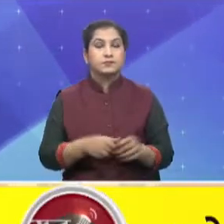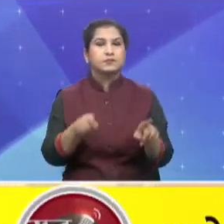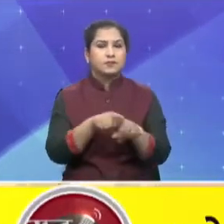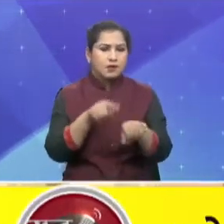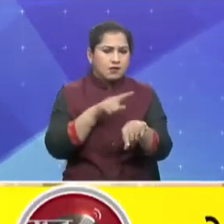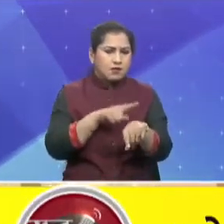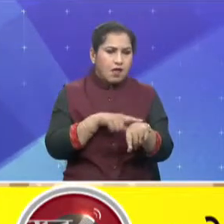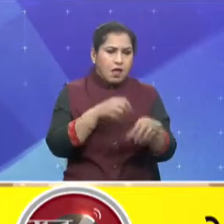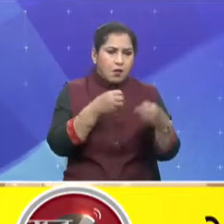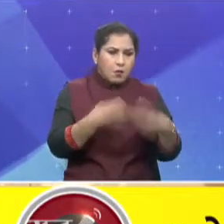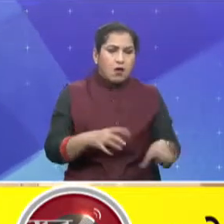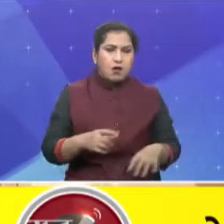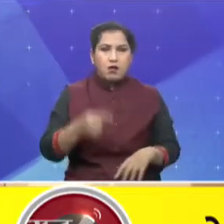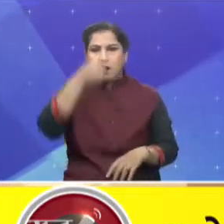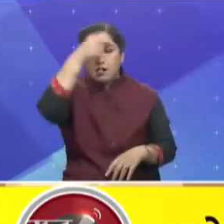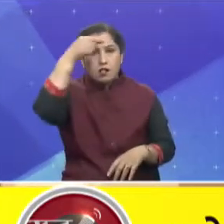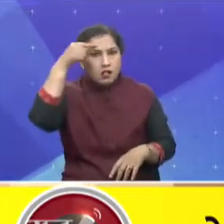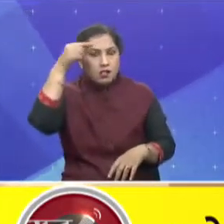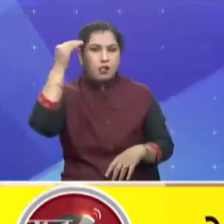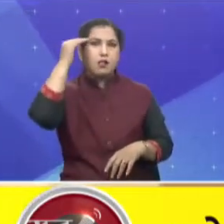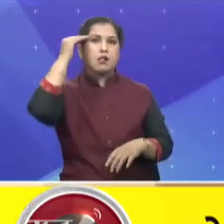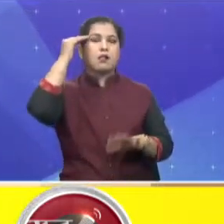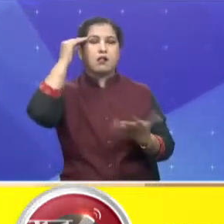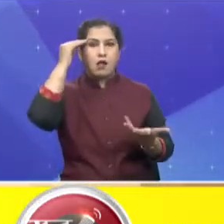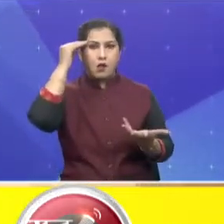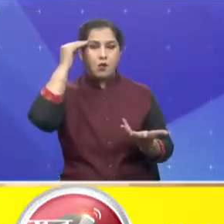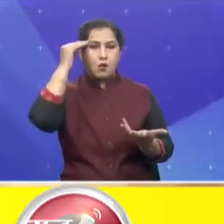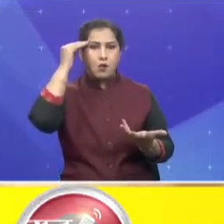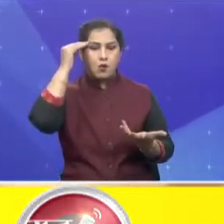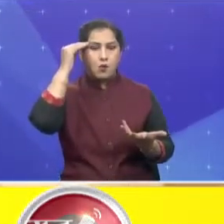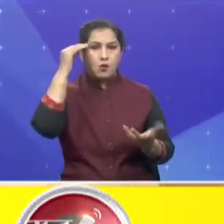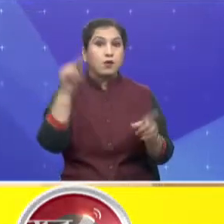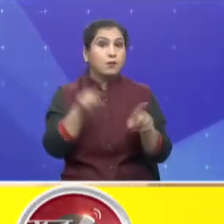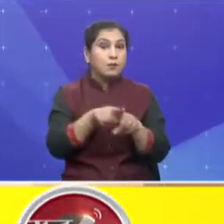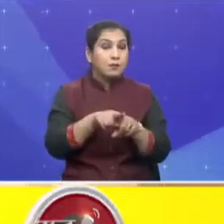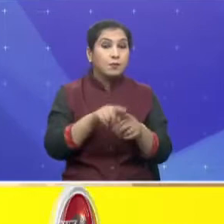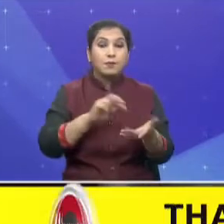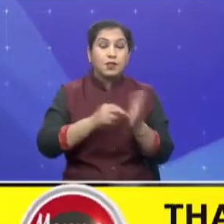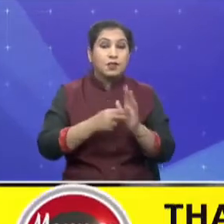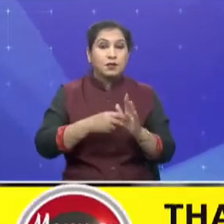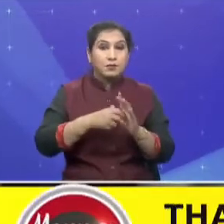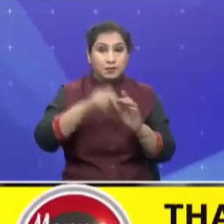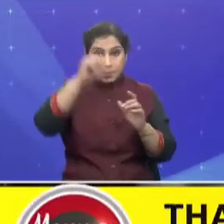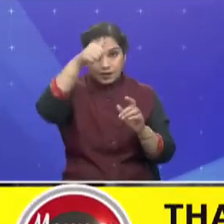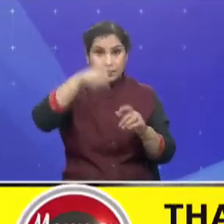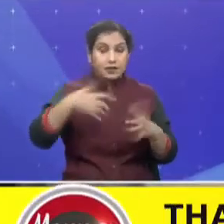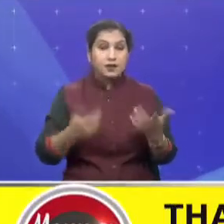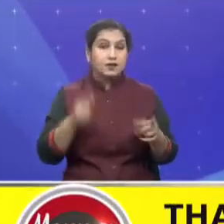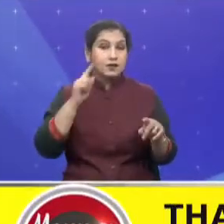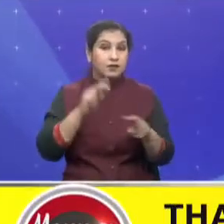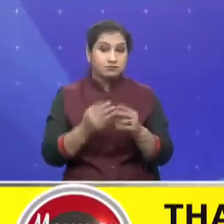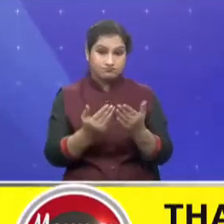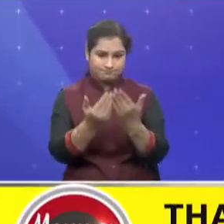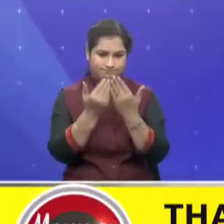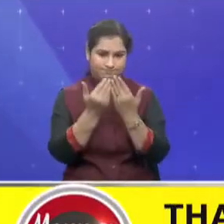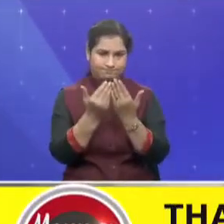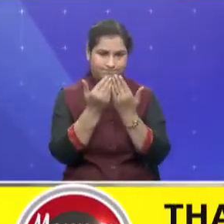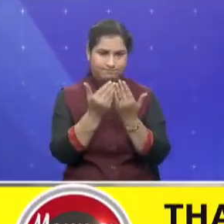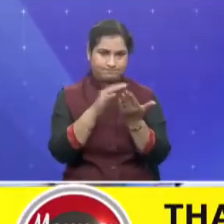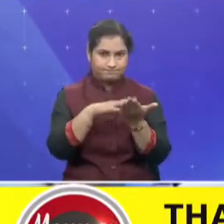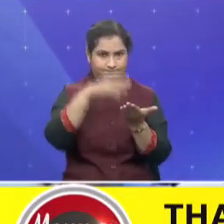विद्या, कणे नष्टे कुतो धनम। यानी जब हमें विद्या अर्जित करनी